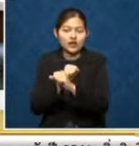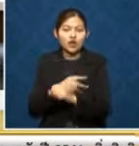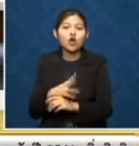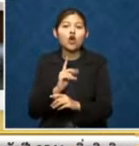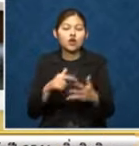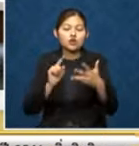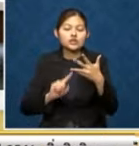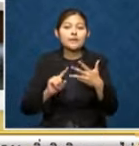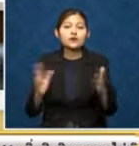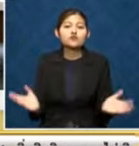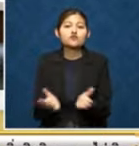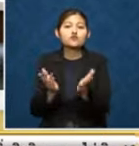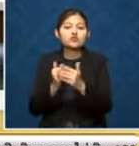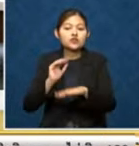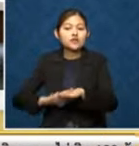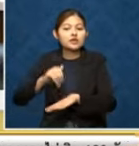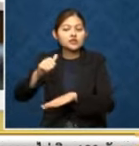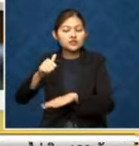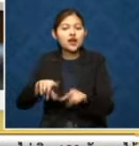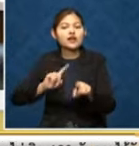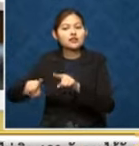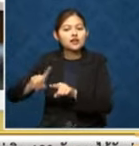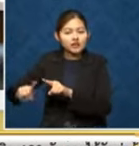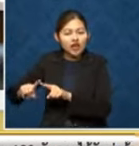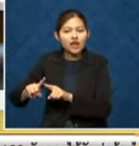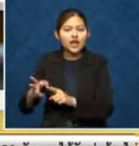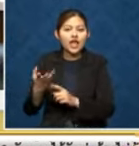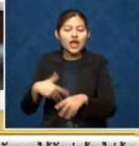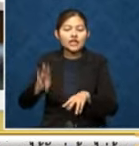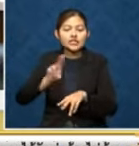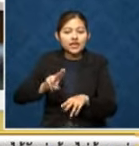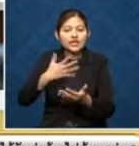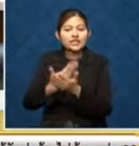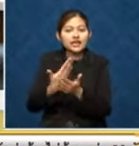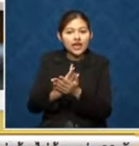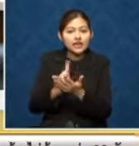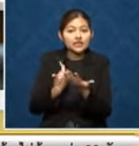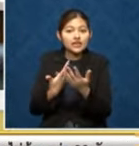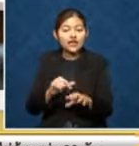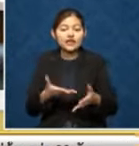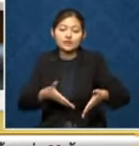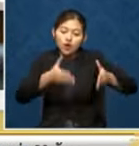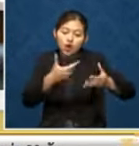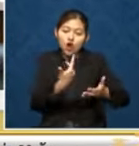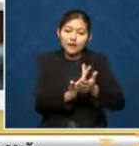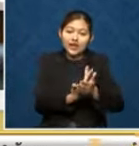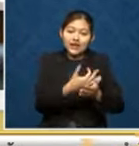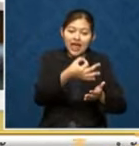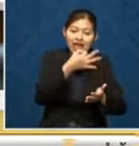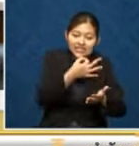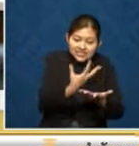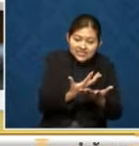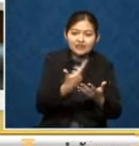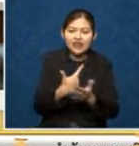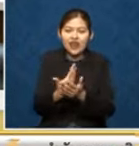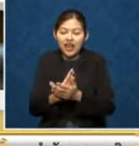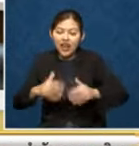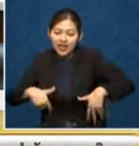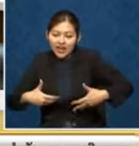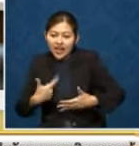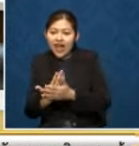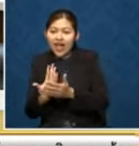พัฒนาทักษะในด้านต่างๆที่หลากหลายโดยเฉพาะด้านการประกอบการเพื่อสร้างรายได้ทั้งรายได้หลักและรายได้เสริม